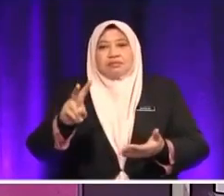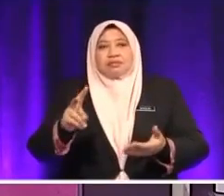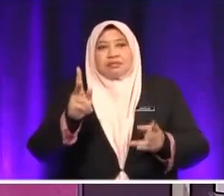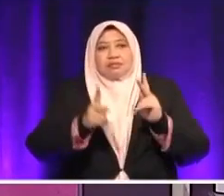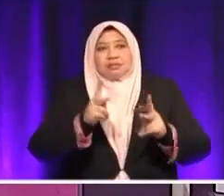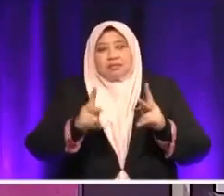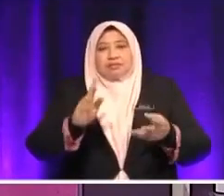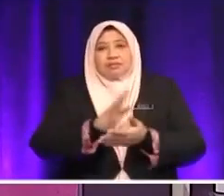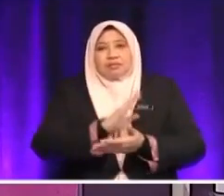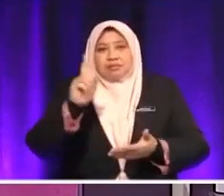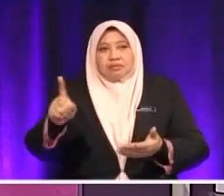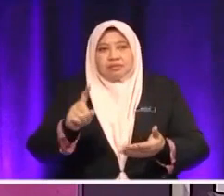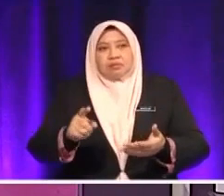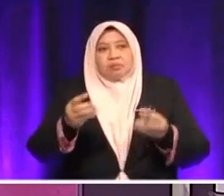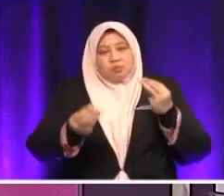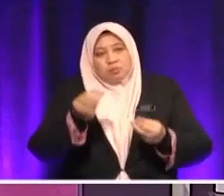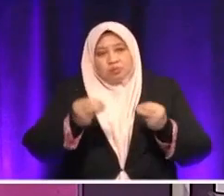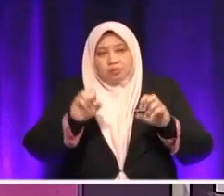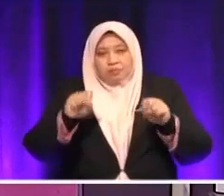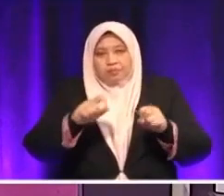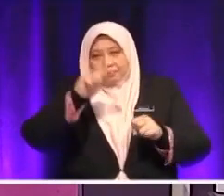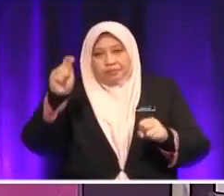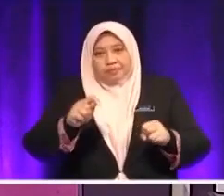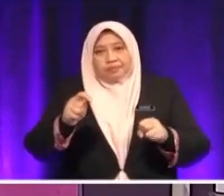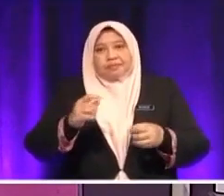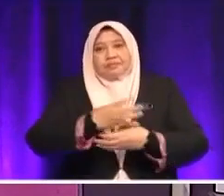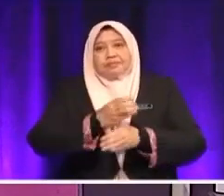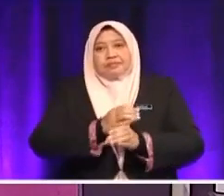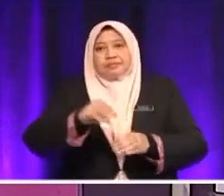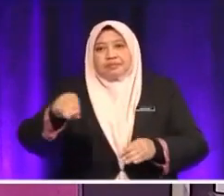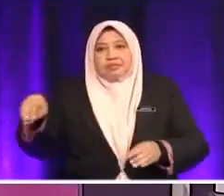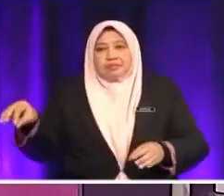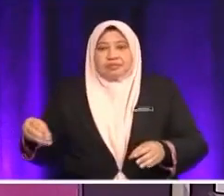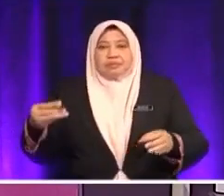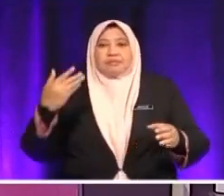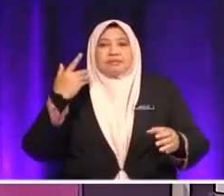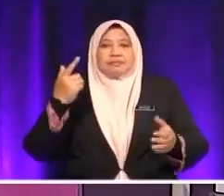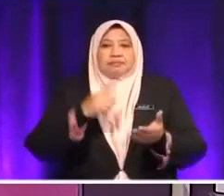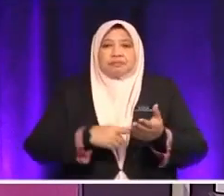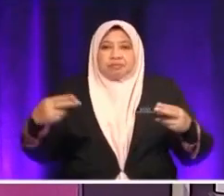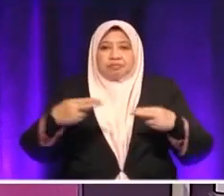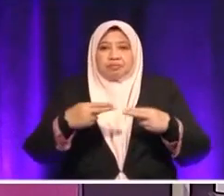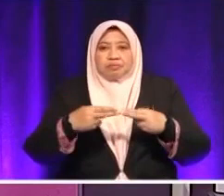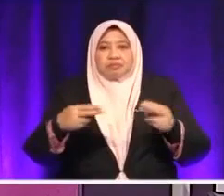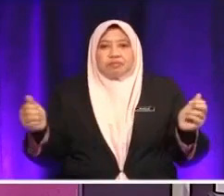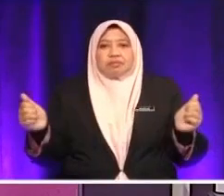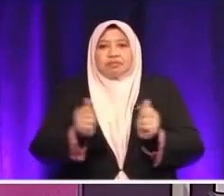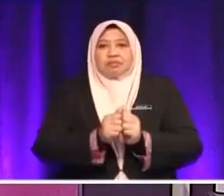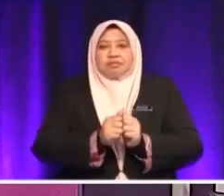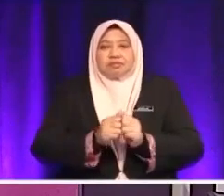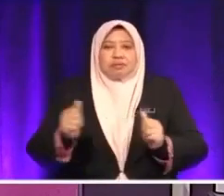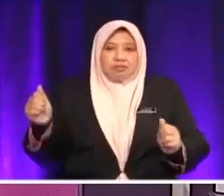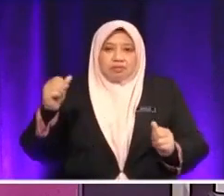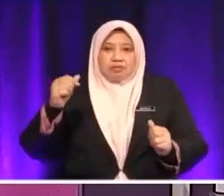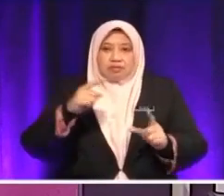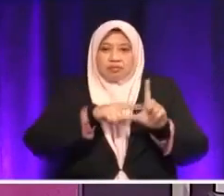mungkin soalnya boleh tanya bentuk taburan manakala boleh juga bertanya tentang hubungkan antara graff Ogive dengan blok kotak